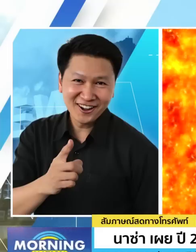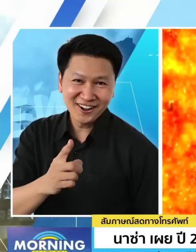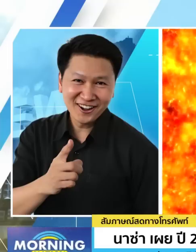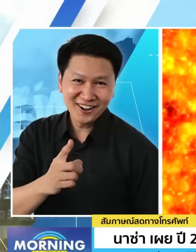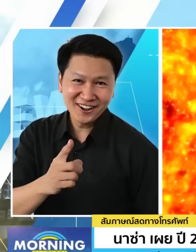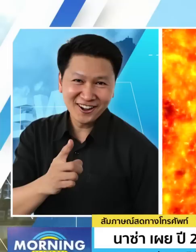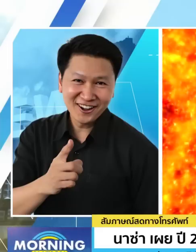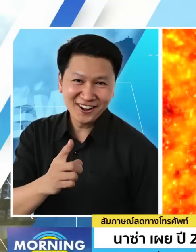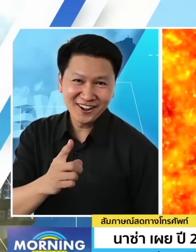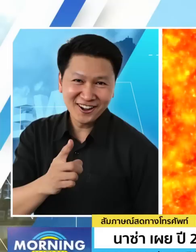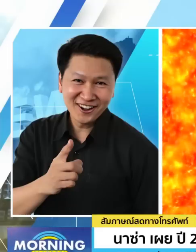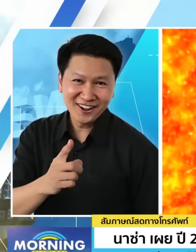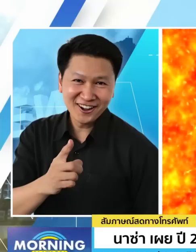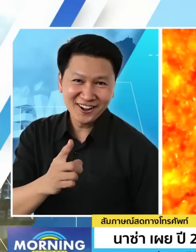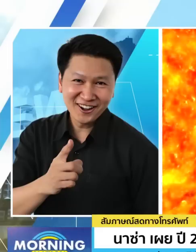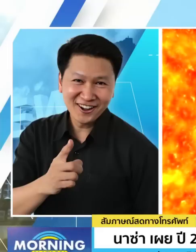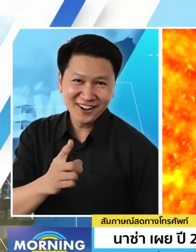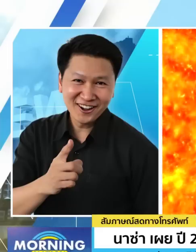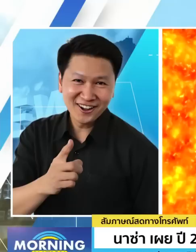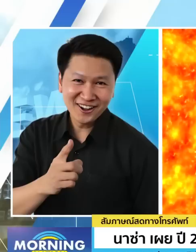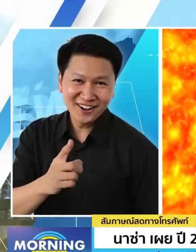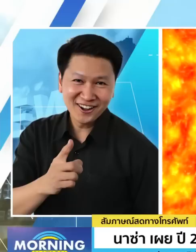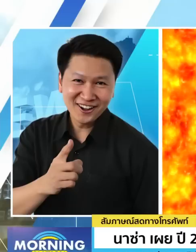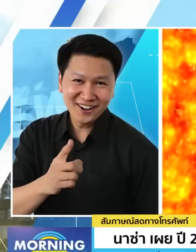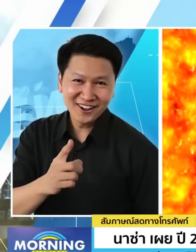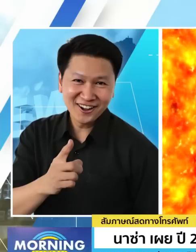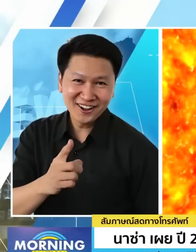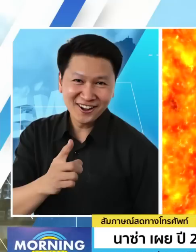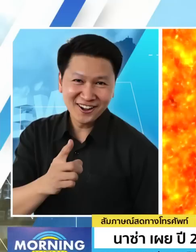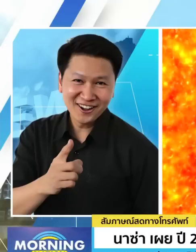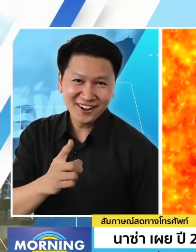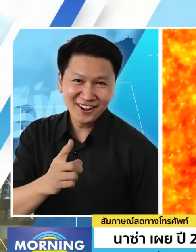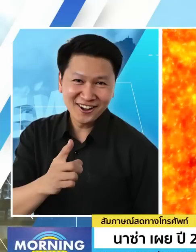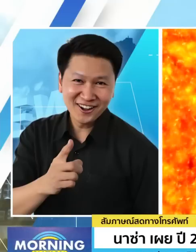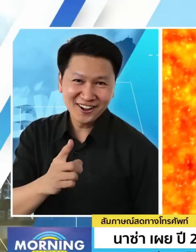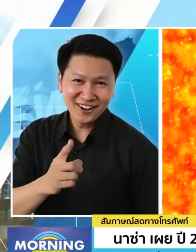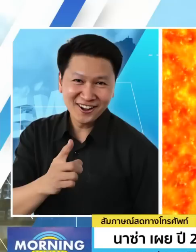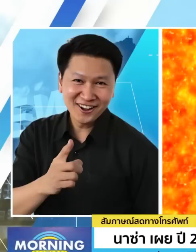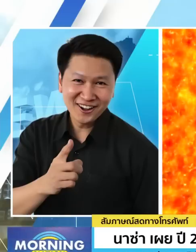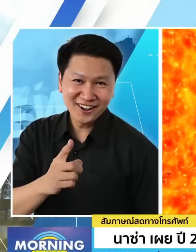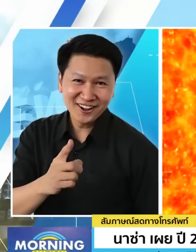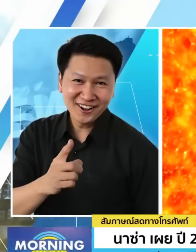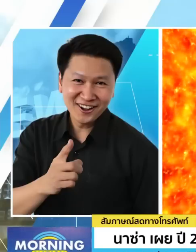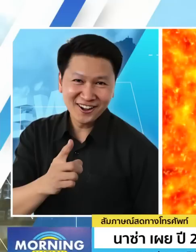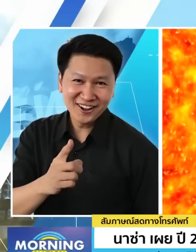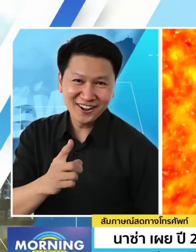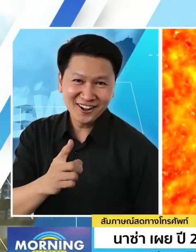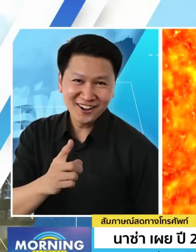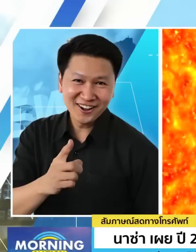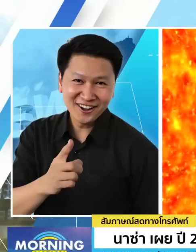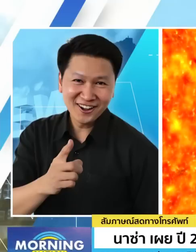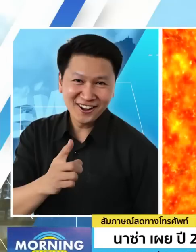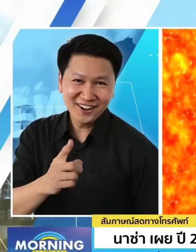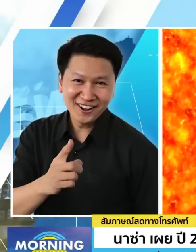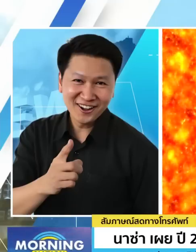ที่เฝ้าจับตาดูปรากฏการณ์นี้อยู่บ้างคะอาจารย์เจตคะ ครับจริงๆเรามีหน่วยงานที่เกี่ยวกับอวกาศหลายหน่วยงานเลยครับที่เราน่าจะคุ้นชื่อสุดๆจิส